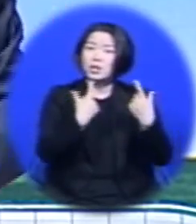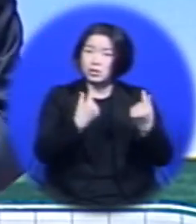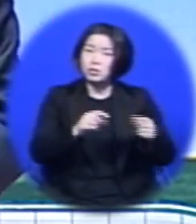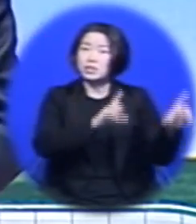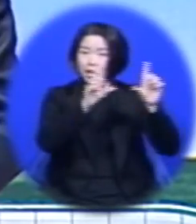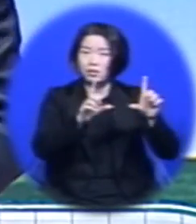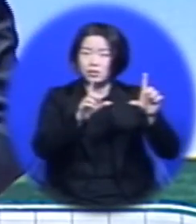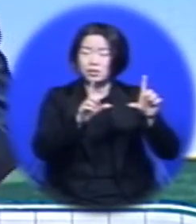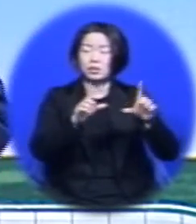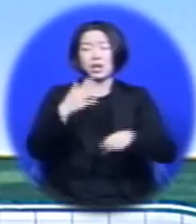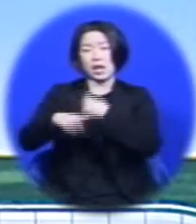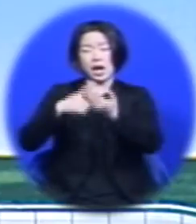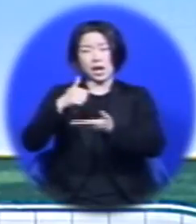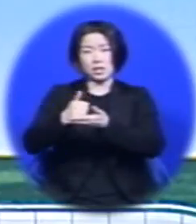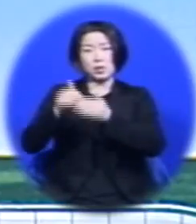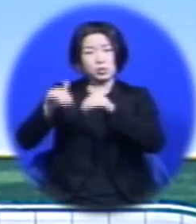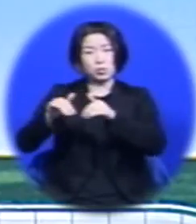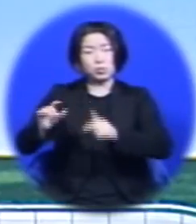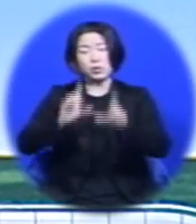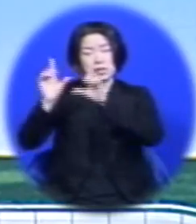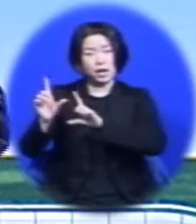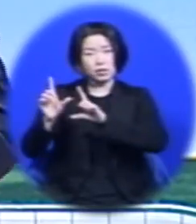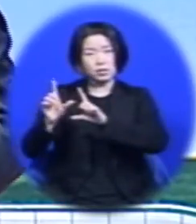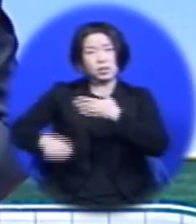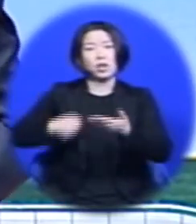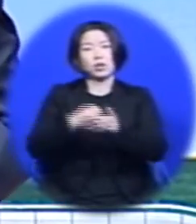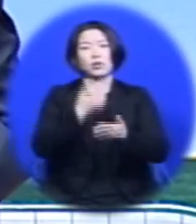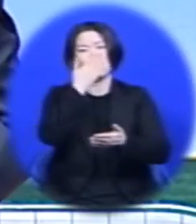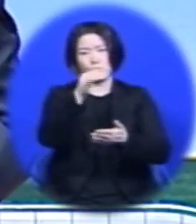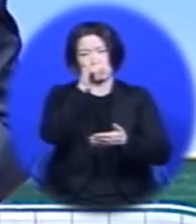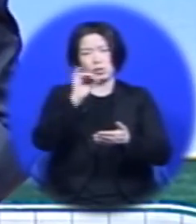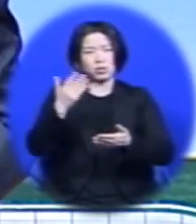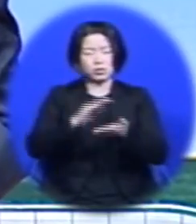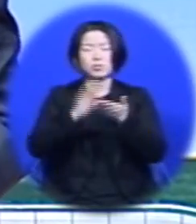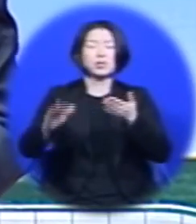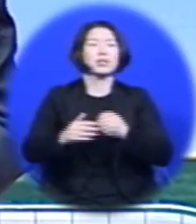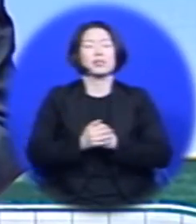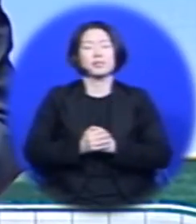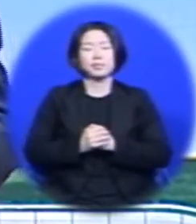건지 하나님의 종으로 살 건지 결단할 수 있게 된 거예요